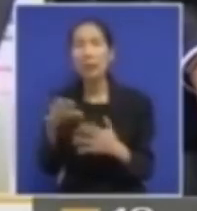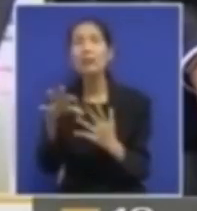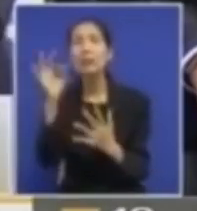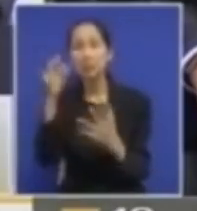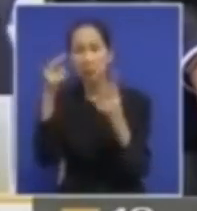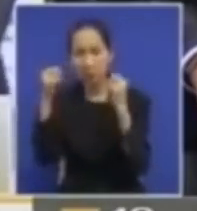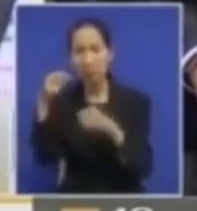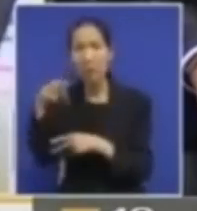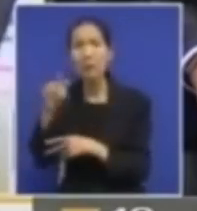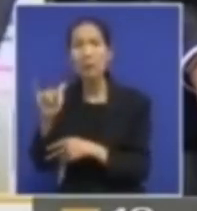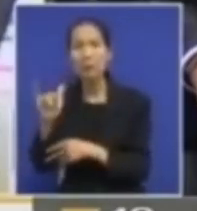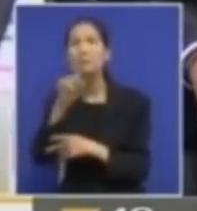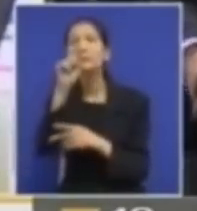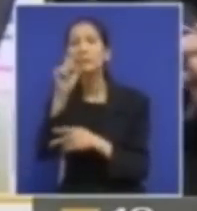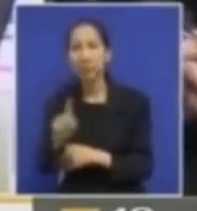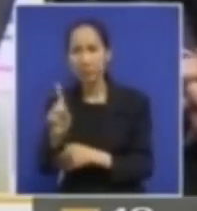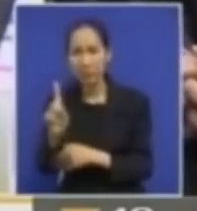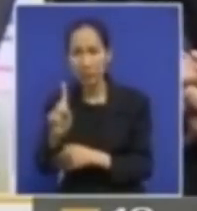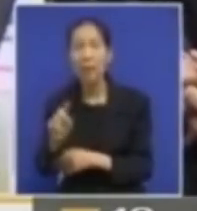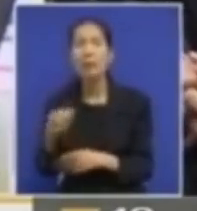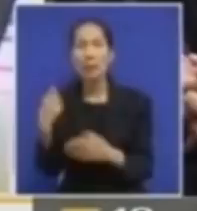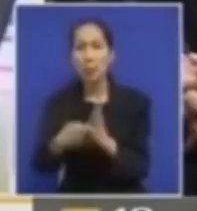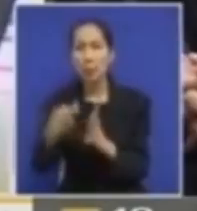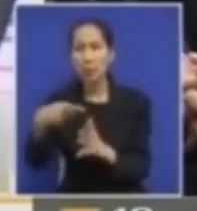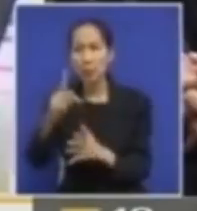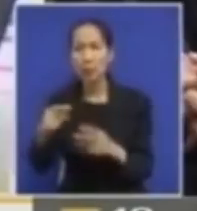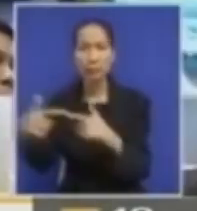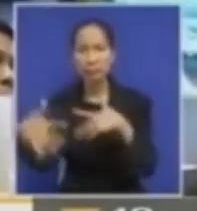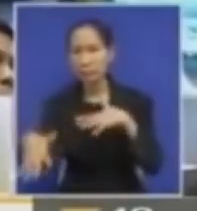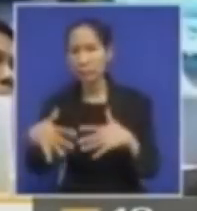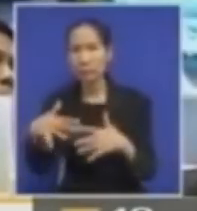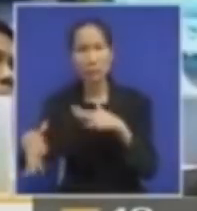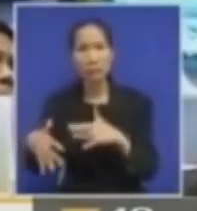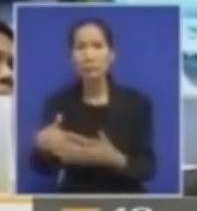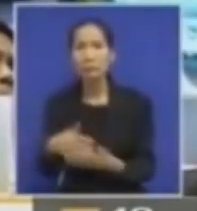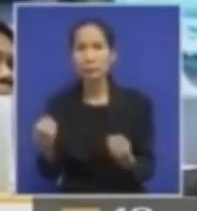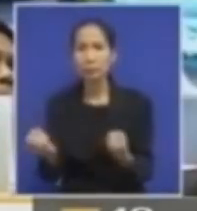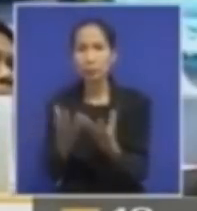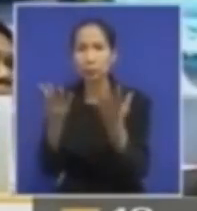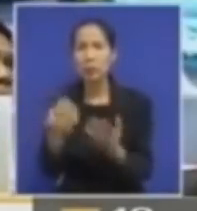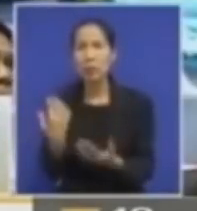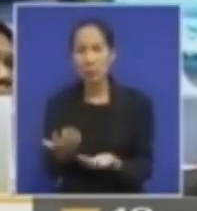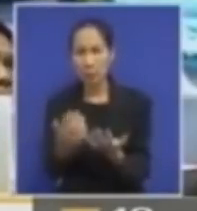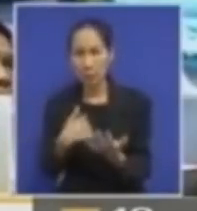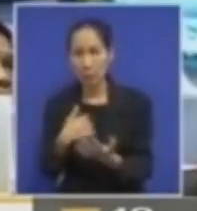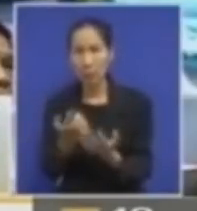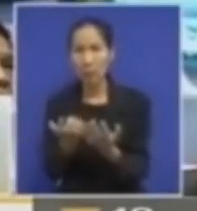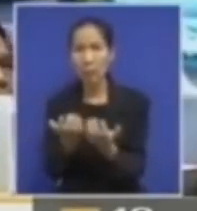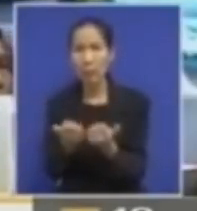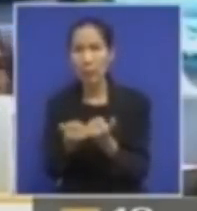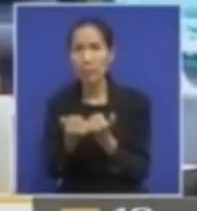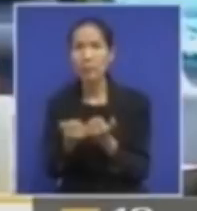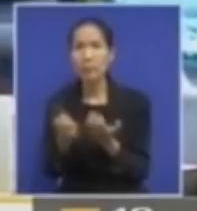เรื่องการขัดกันแห่งผลประโยชน์ผมไปรับหนังสือจ